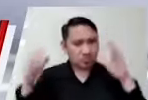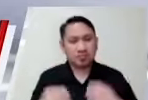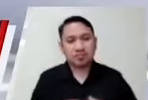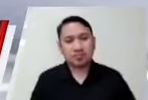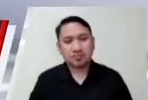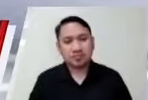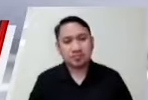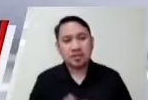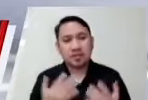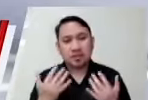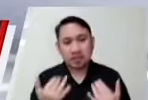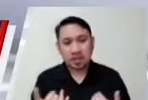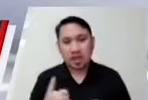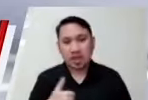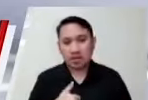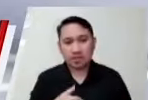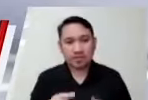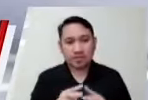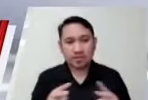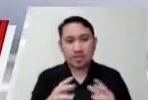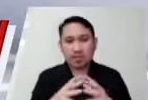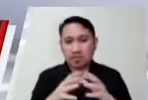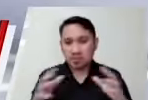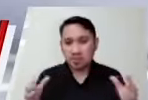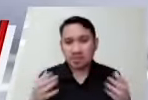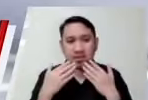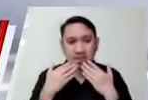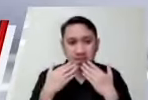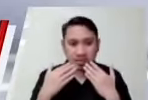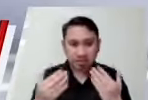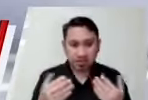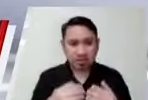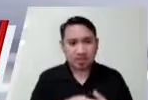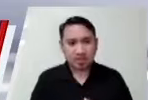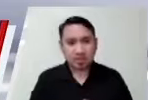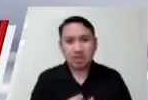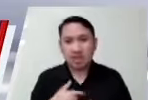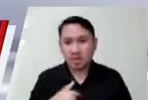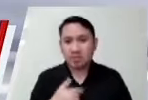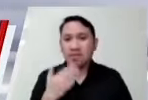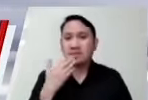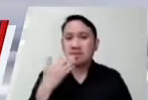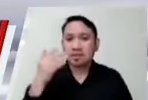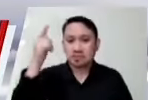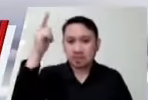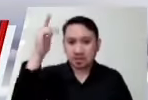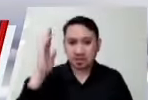sobrang thankful po ako sa kanya. Sobrang thankful po ako kay God na pinakilala ako sa kanya.